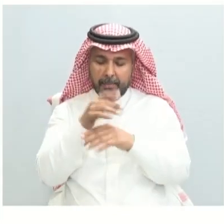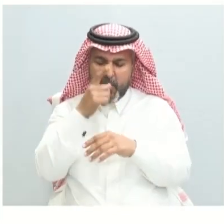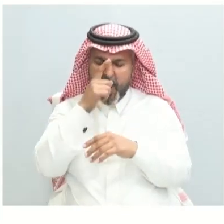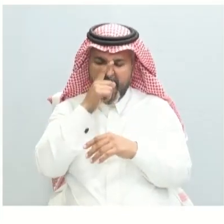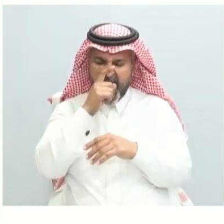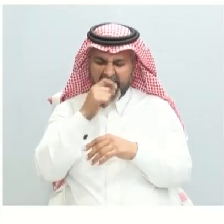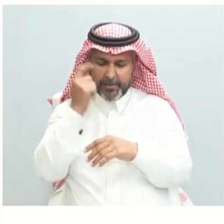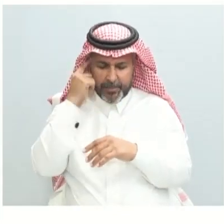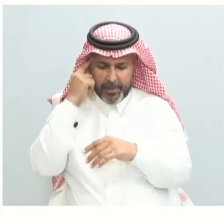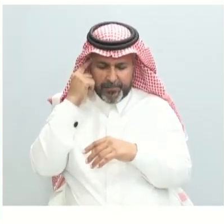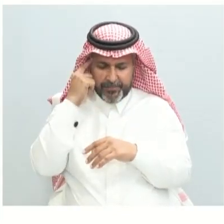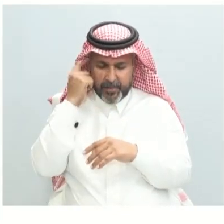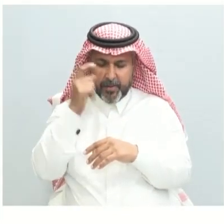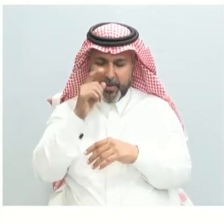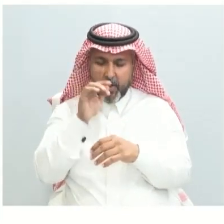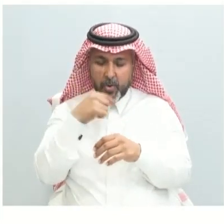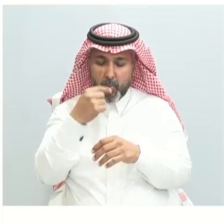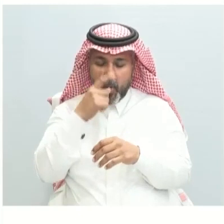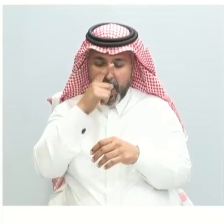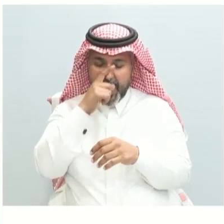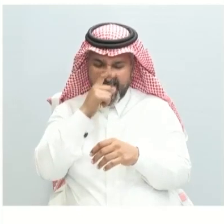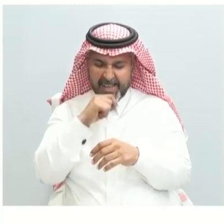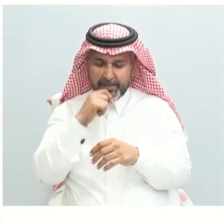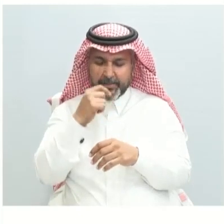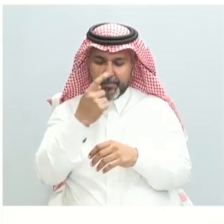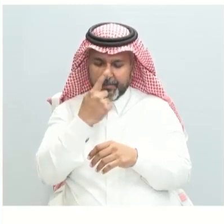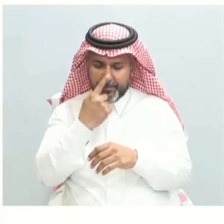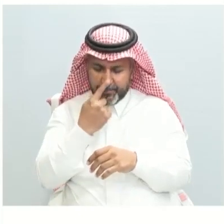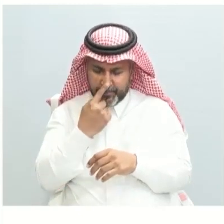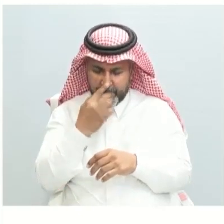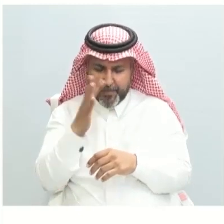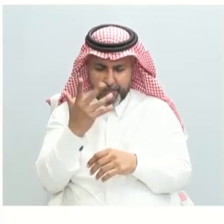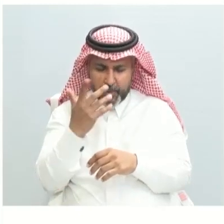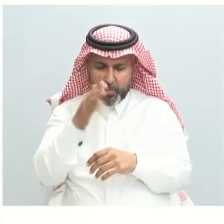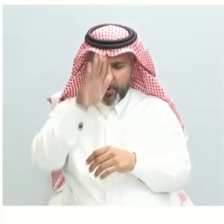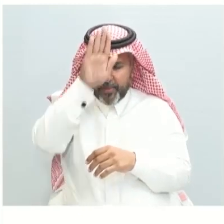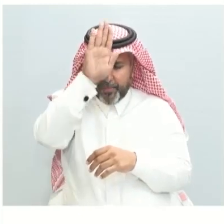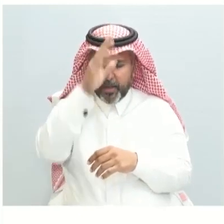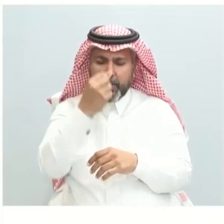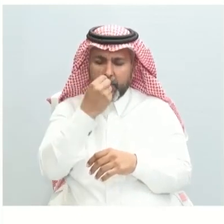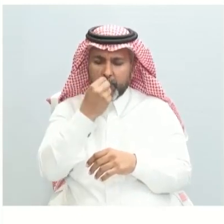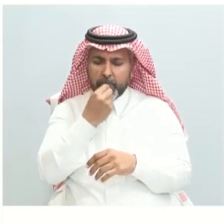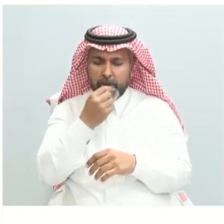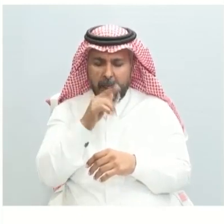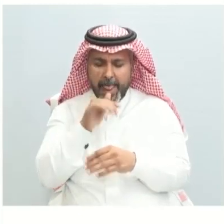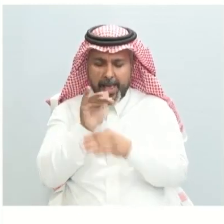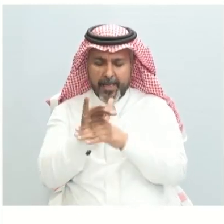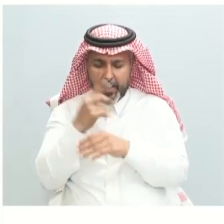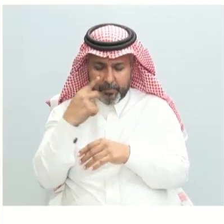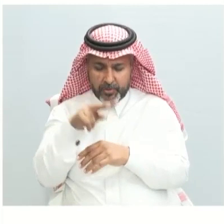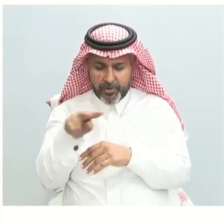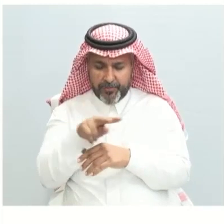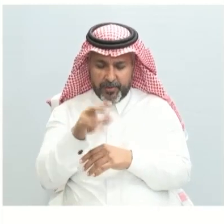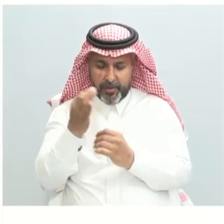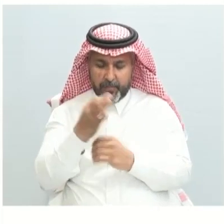قال تعالى يا ايها الذين امنوا اطيعوا الله واطيعوا الرسول واولي الامر منكم